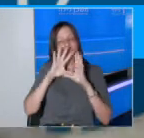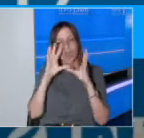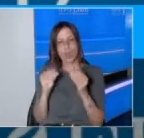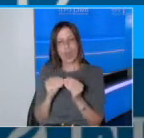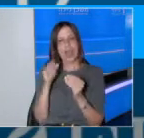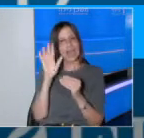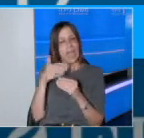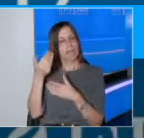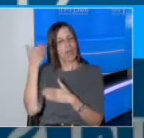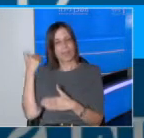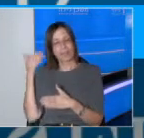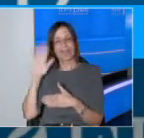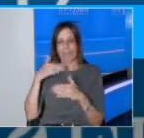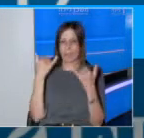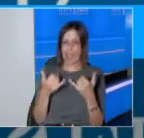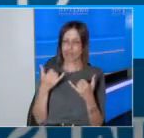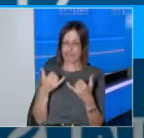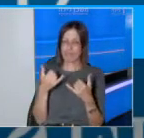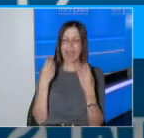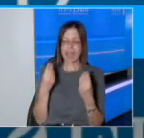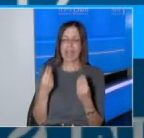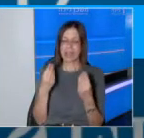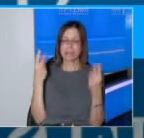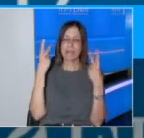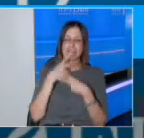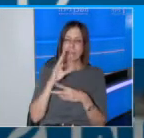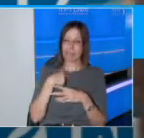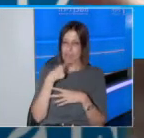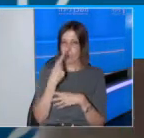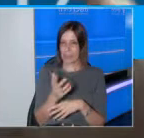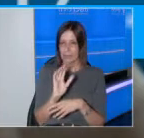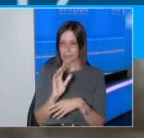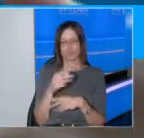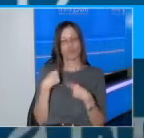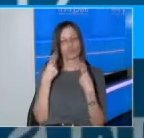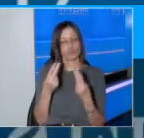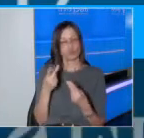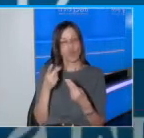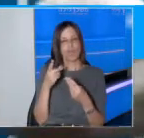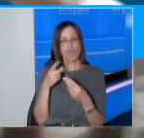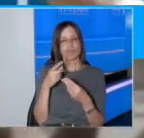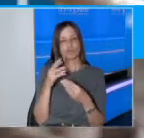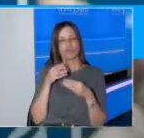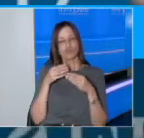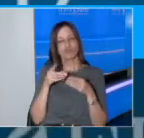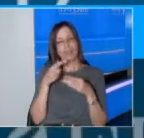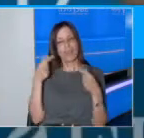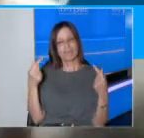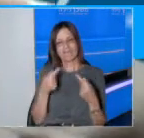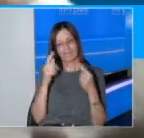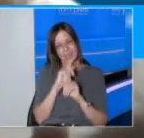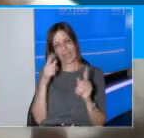גם הקודמת וגם הנוכחית, לאט לאט מבינה את מה שאני אומר, שוב, שיטת האימות היא אחרת, ואני לא נכנס